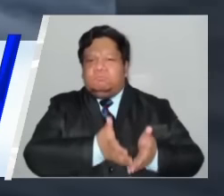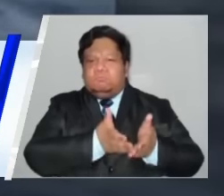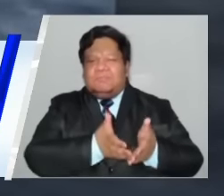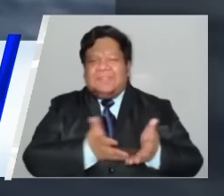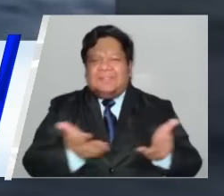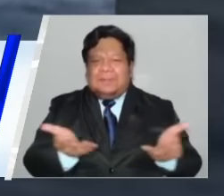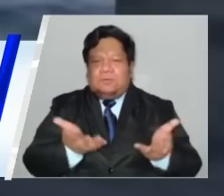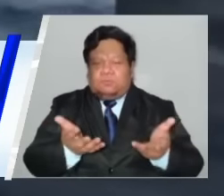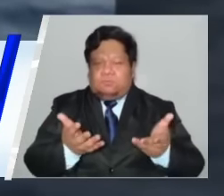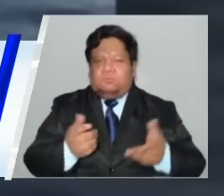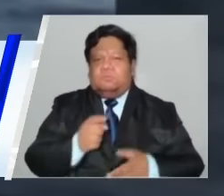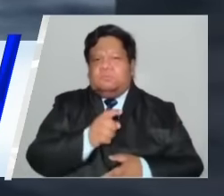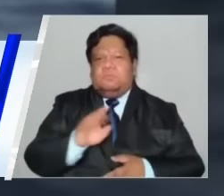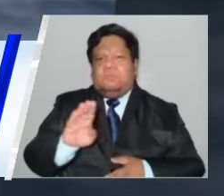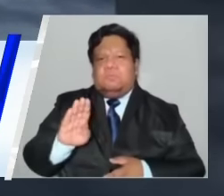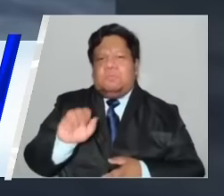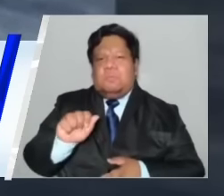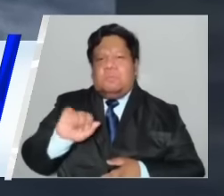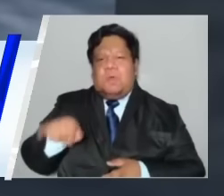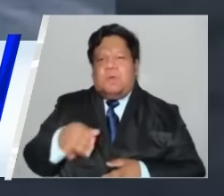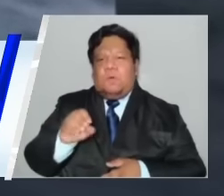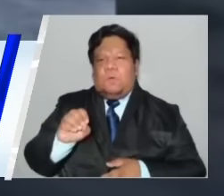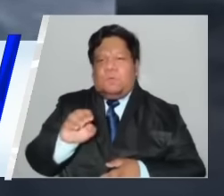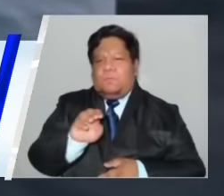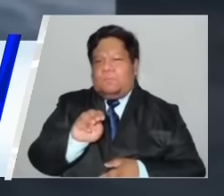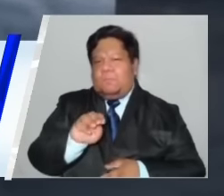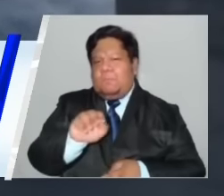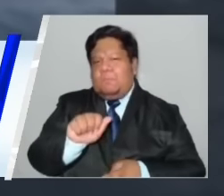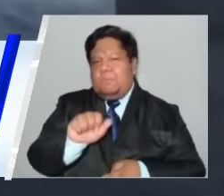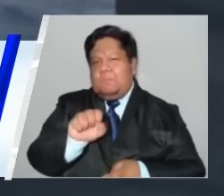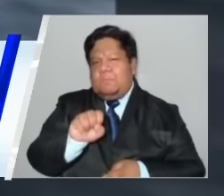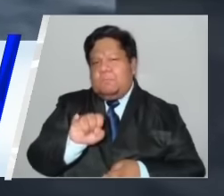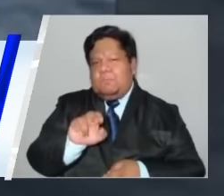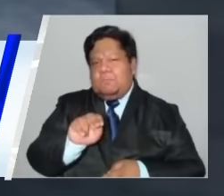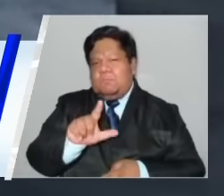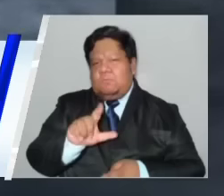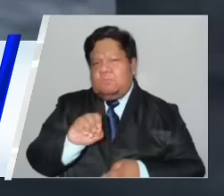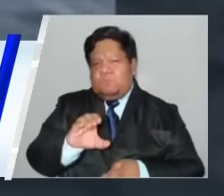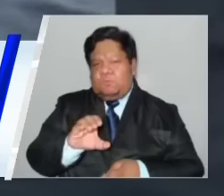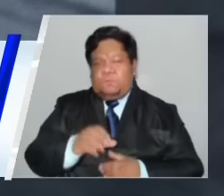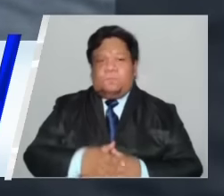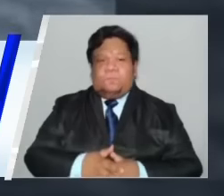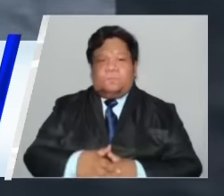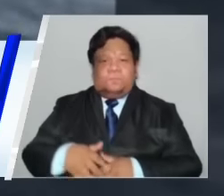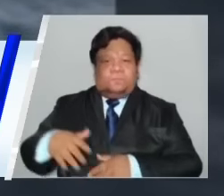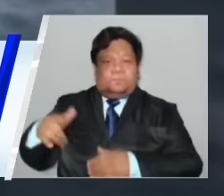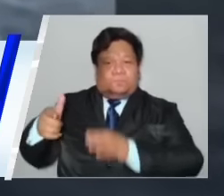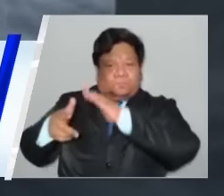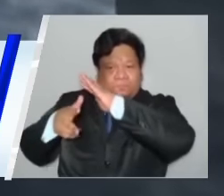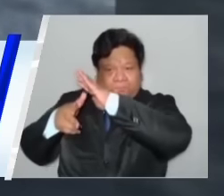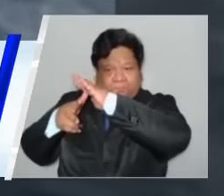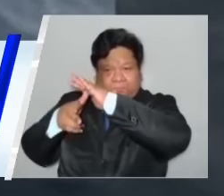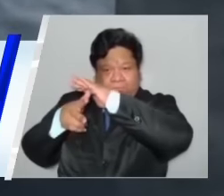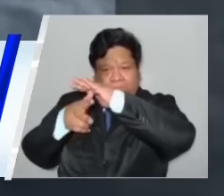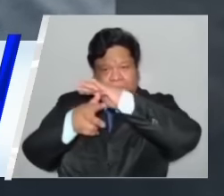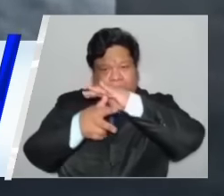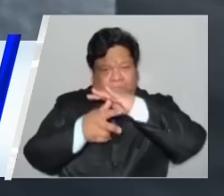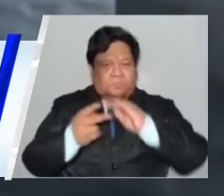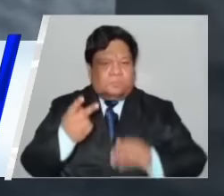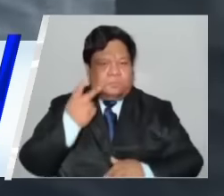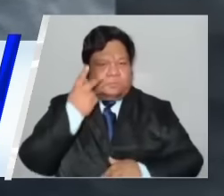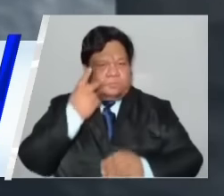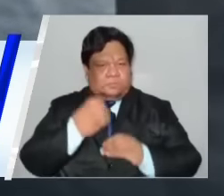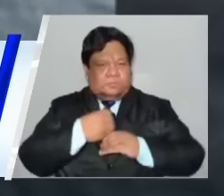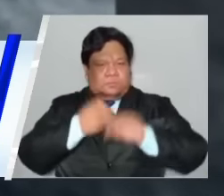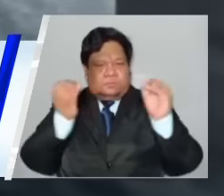Mula sa ere, kitang-kita kung gaano kalaki ang China Coast Guard 3302 kumpara sa winang water cannon ng PRP Dato